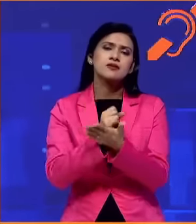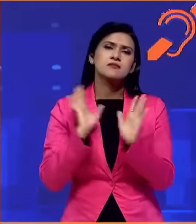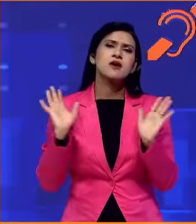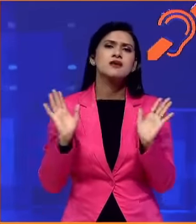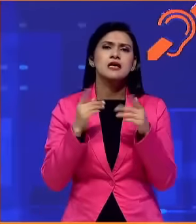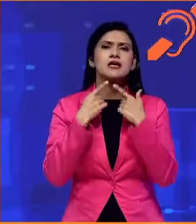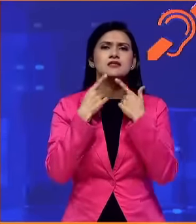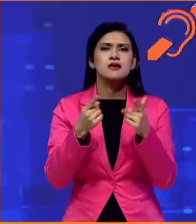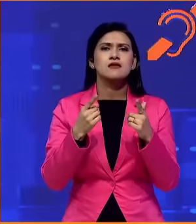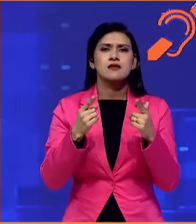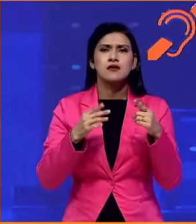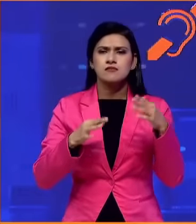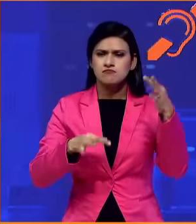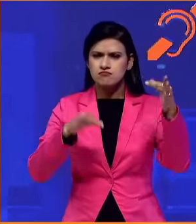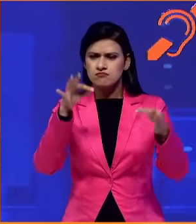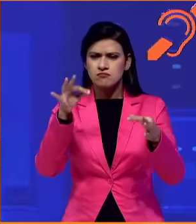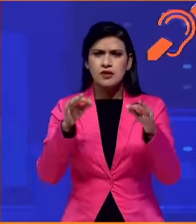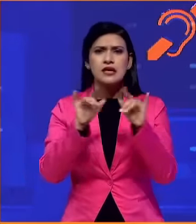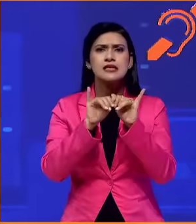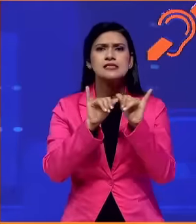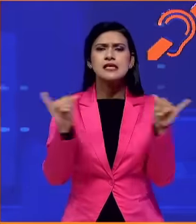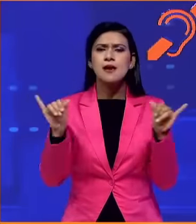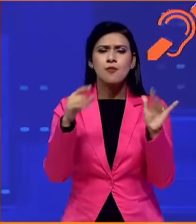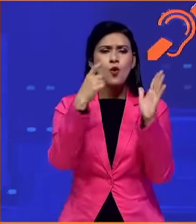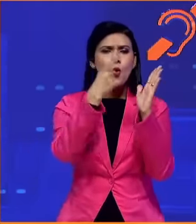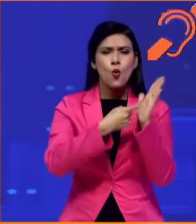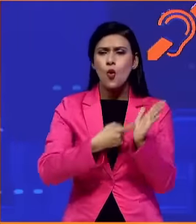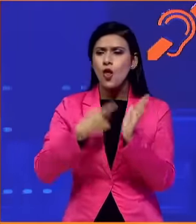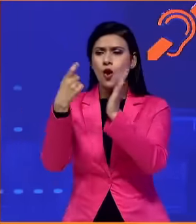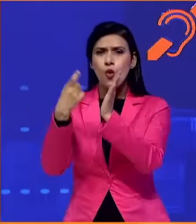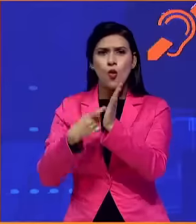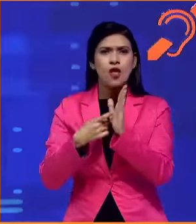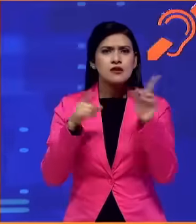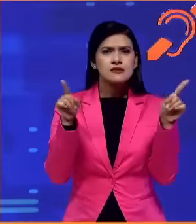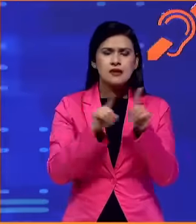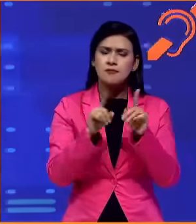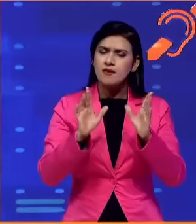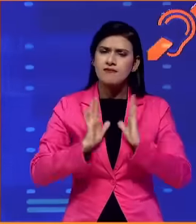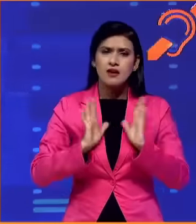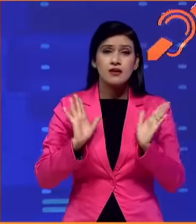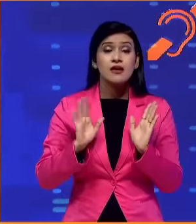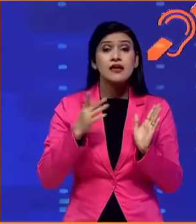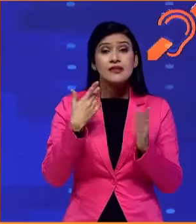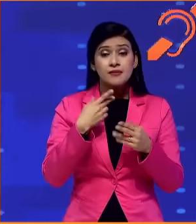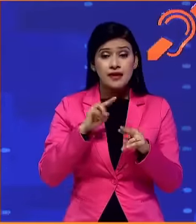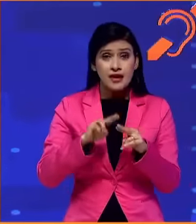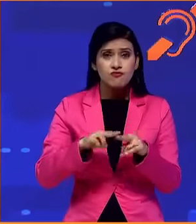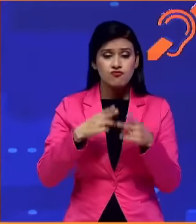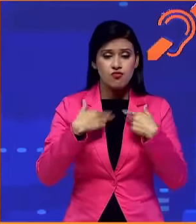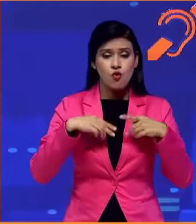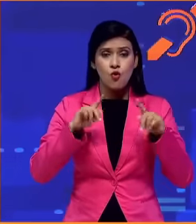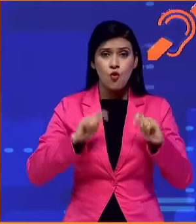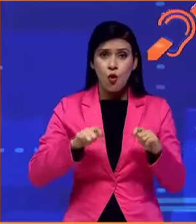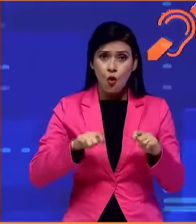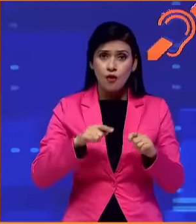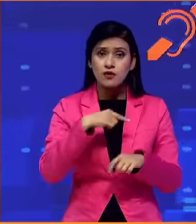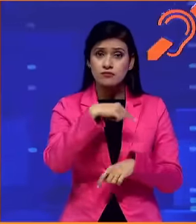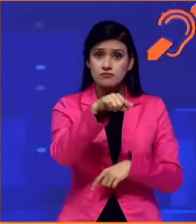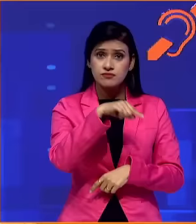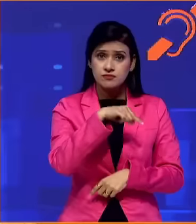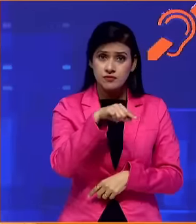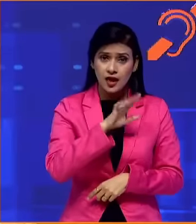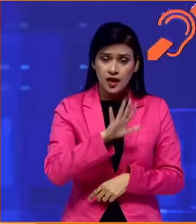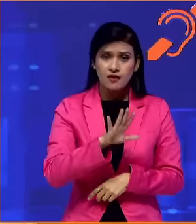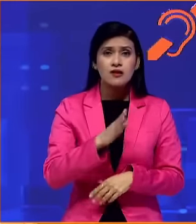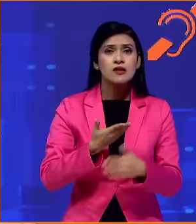हैकि मानदंडसमानहोनेचाहिए।अगरलोगोंको शकहैकिकहींकुछगड़बड़हुईहै ,याअगरकोईअदालतीमामलाचलरहाहै, याकोईरिपोर्टसामनेआतीहै